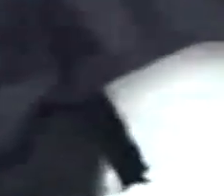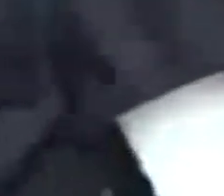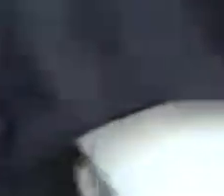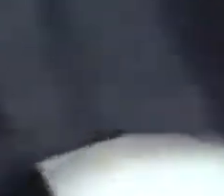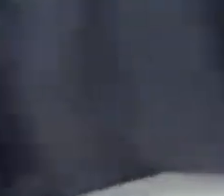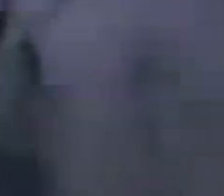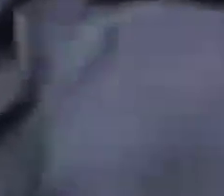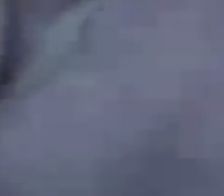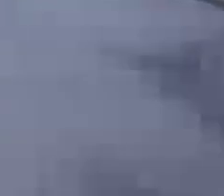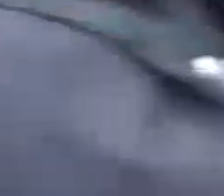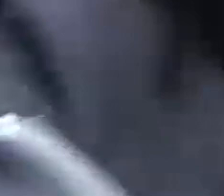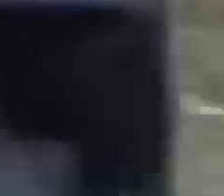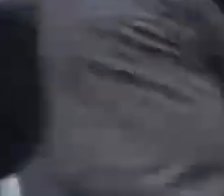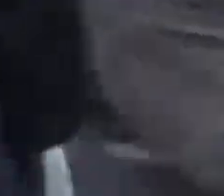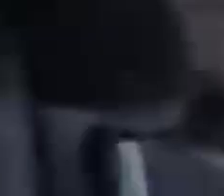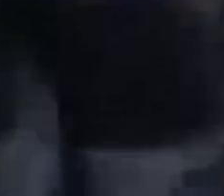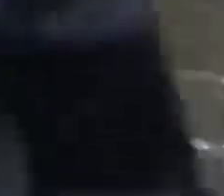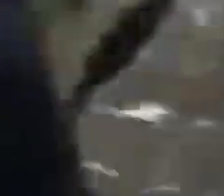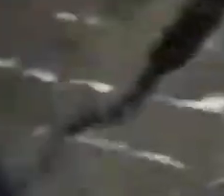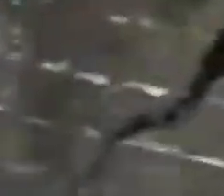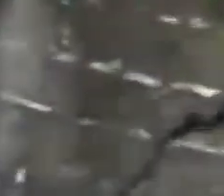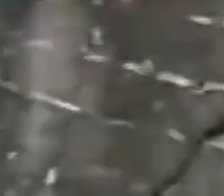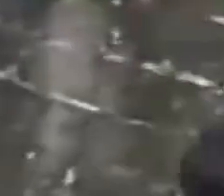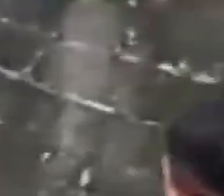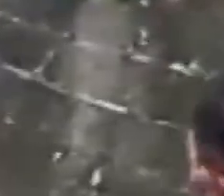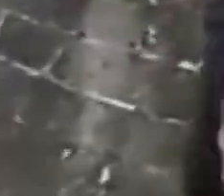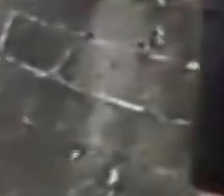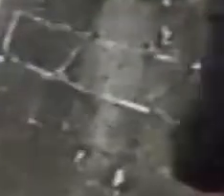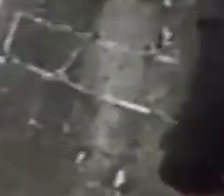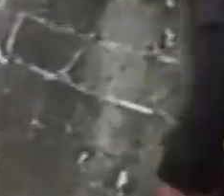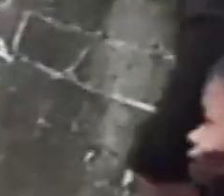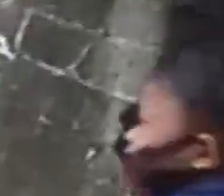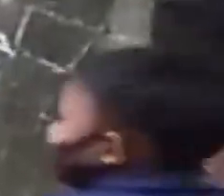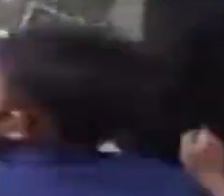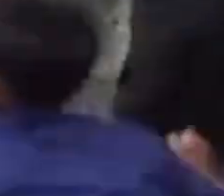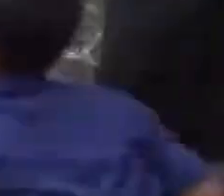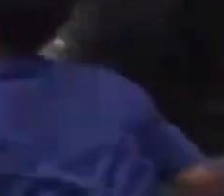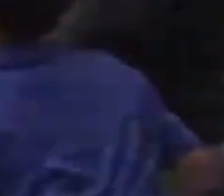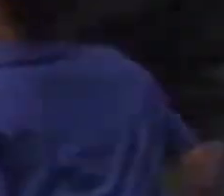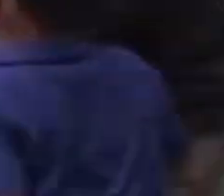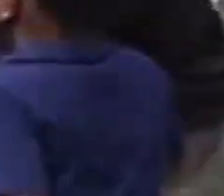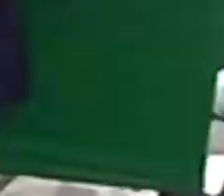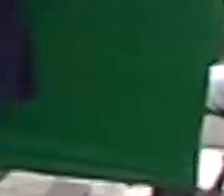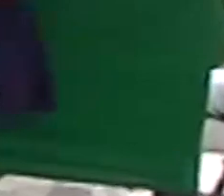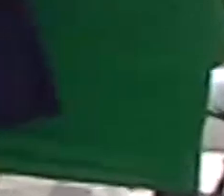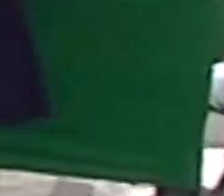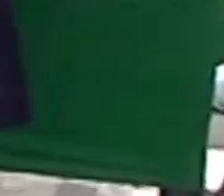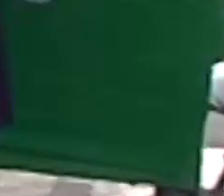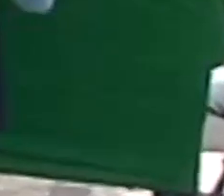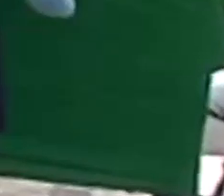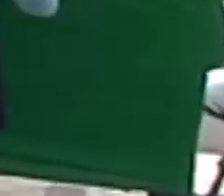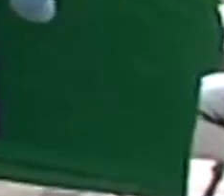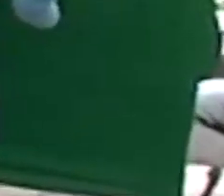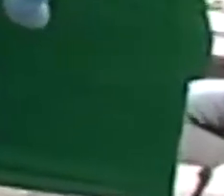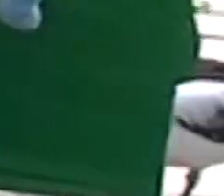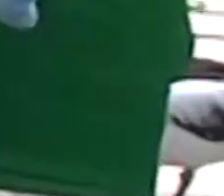berlibur bersama keluarga. Dengan tetap menerapkan standar protokol kesehatan, Bali Bird Park menawarkan 9 atraksi